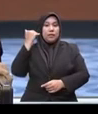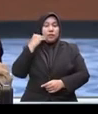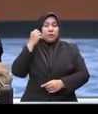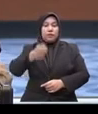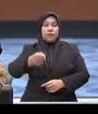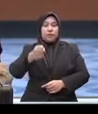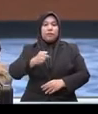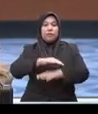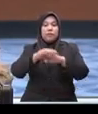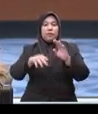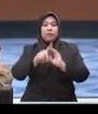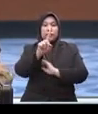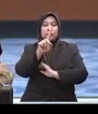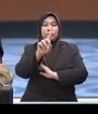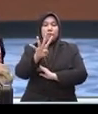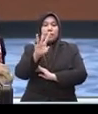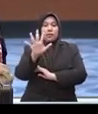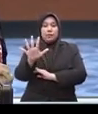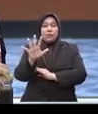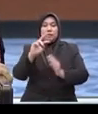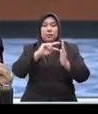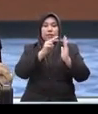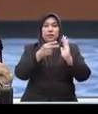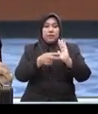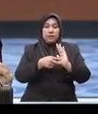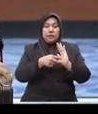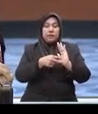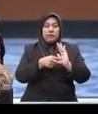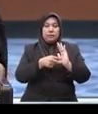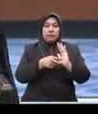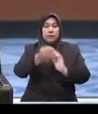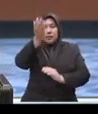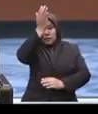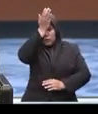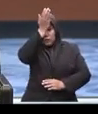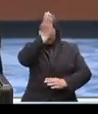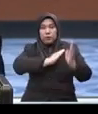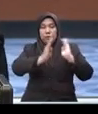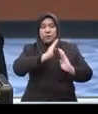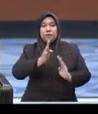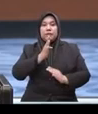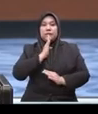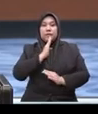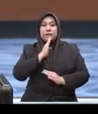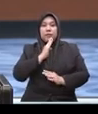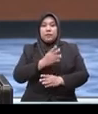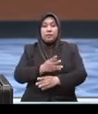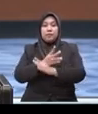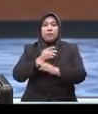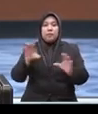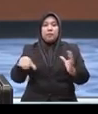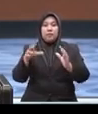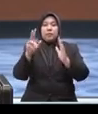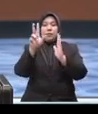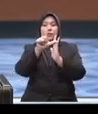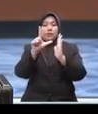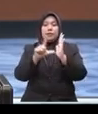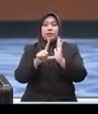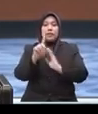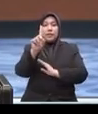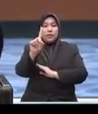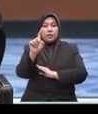yang dibutuhkan Agung kelembagaan ini perlindungan kemudian satu saja